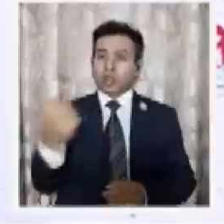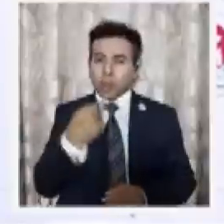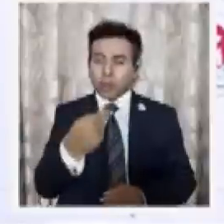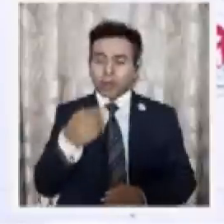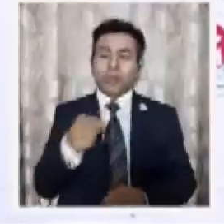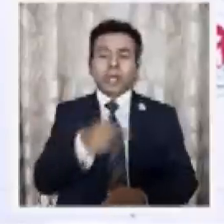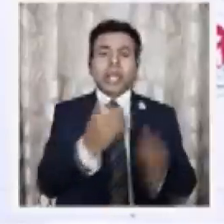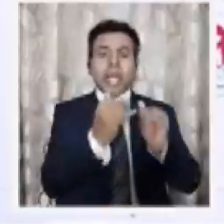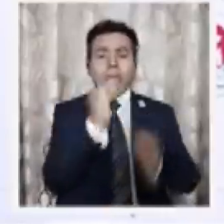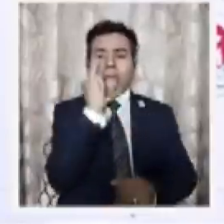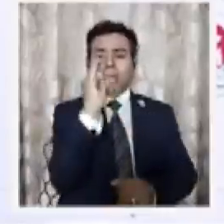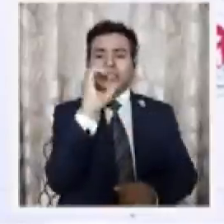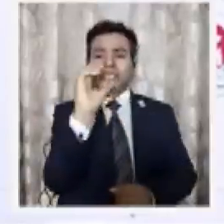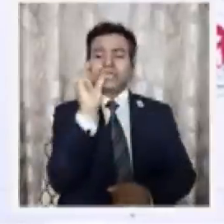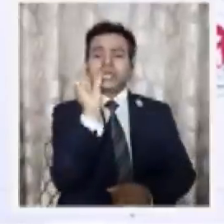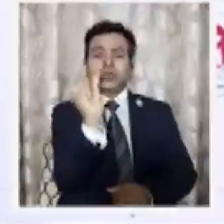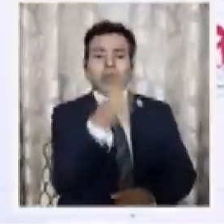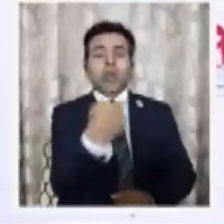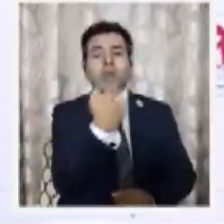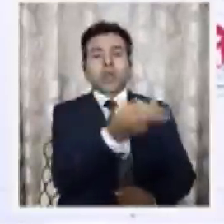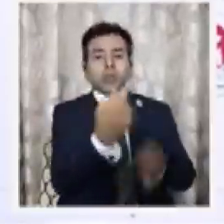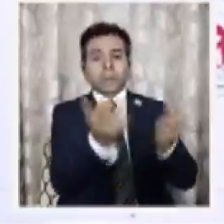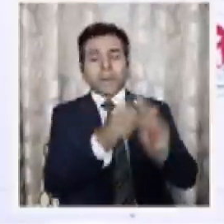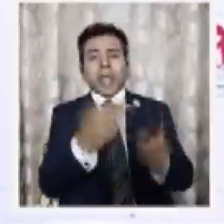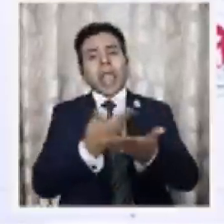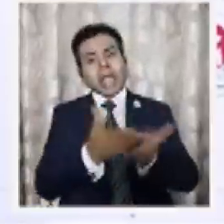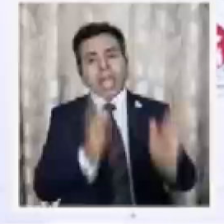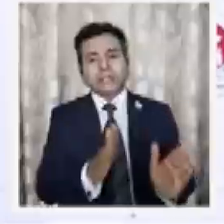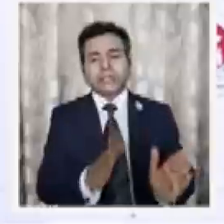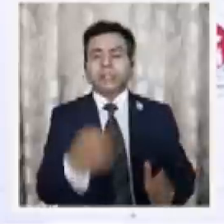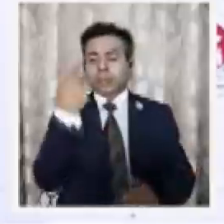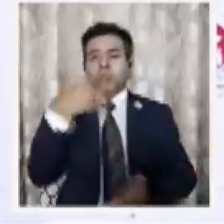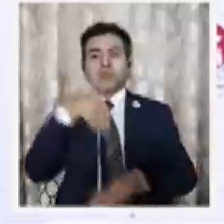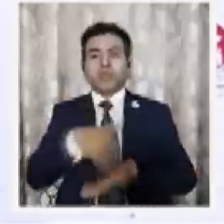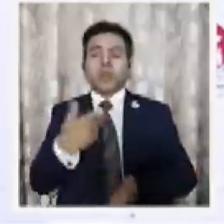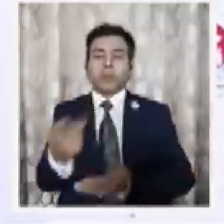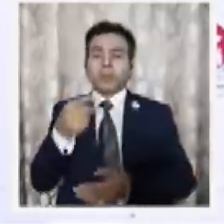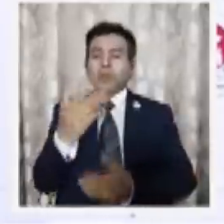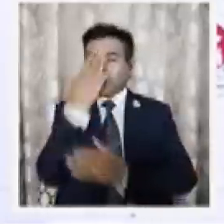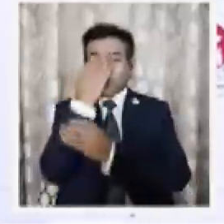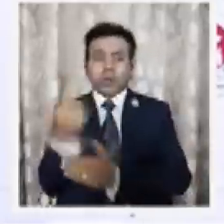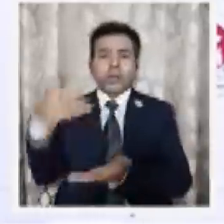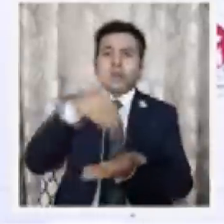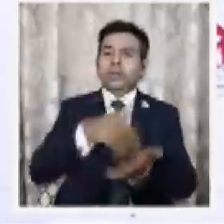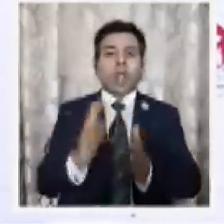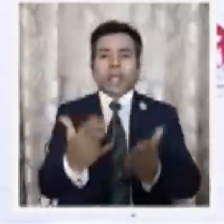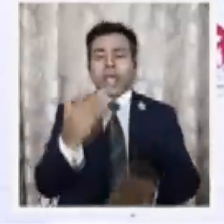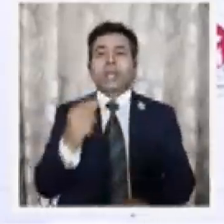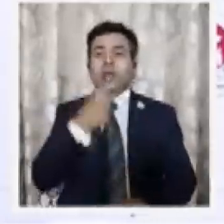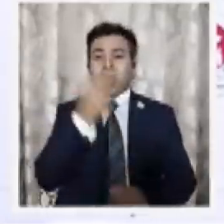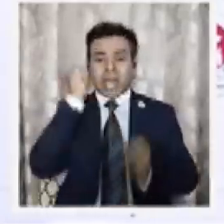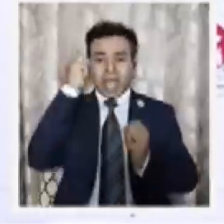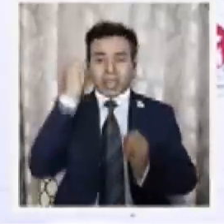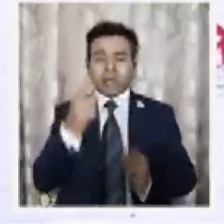আইসিইউর বেড খালি থাকলেও কেন না বলা হচ্ছে। এটা রোগীর ক্যাটাগরি অনুযায়ী এখানে আইসিইউ বেড খালি থাকলেও